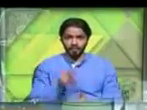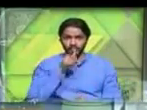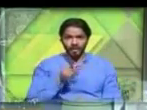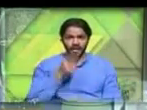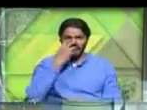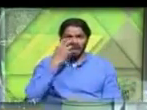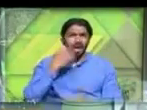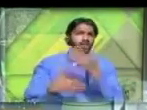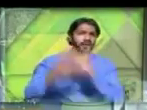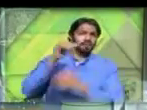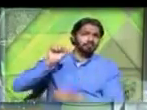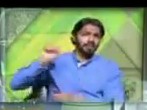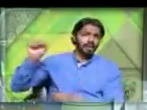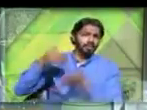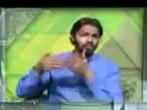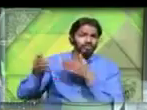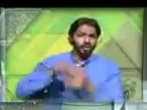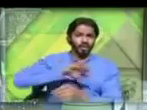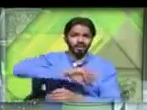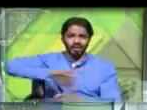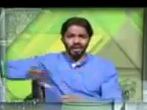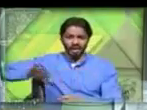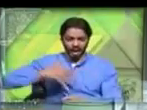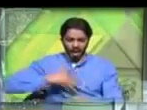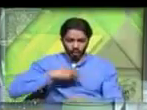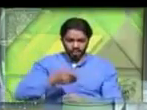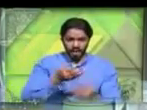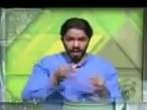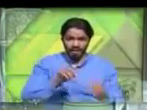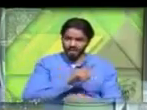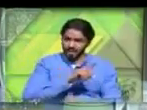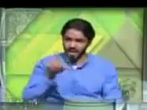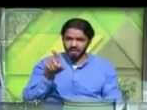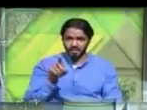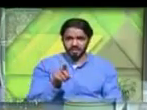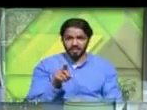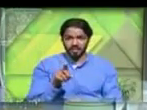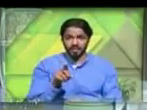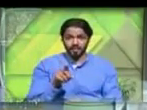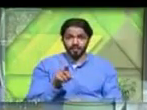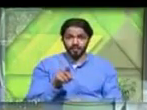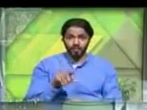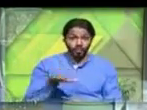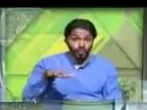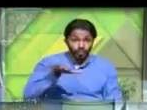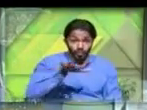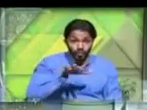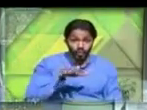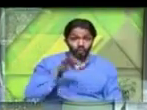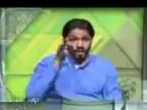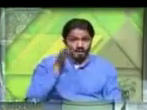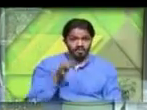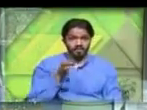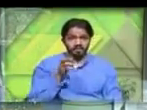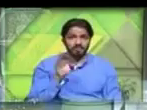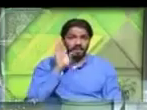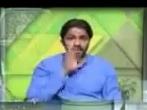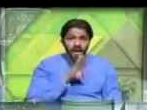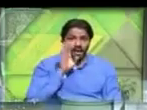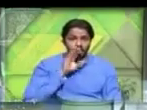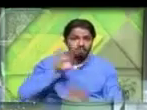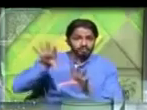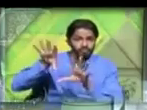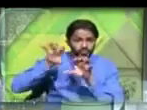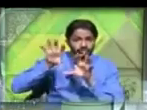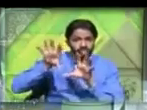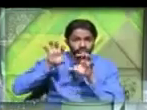المجيد المشترك كما يريد لنا أعداؤنا. نعم، بل نحن نستلهم من هذا الماضي المجيد